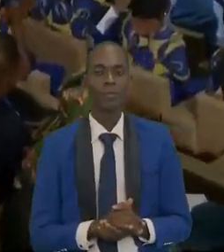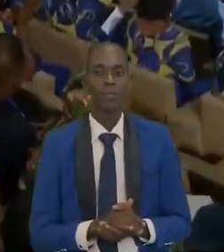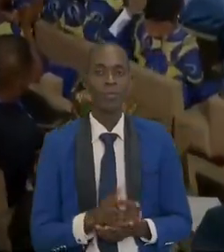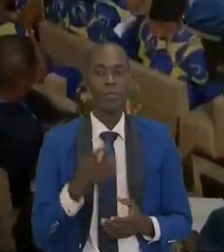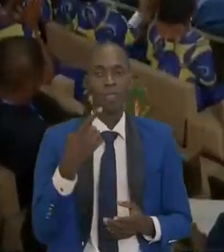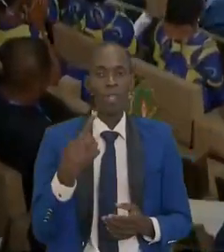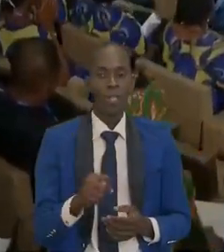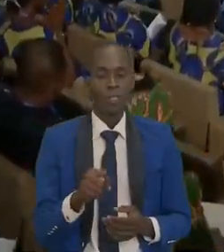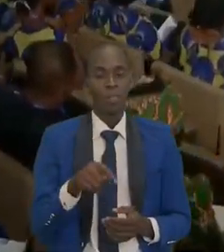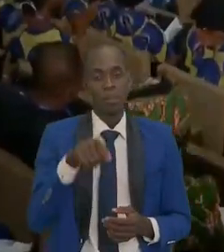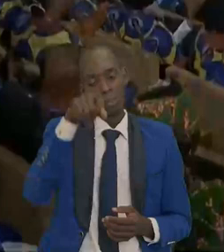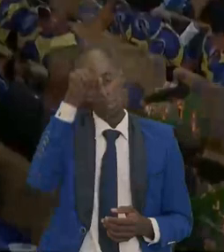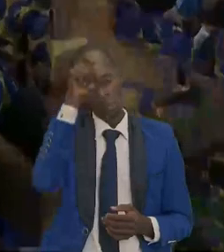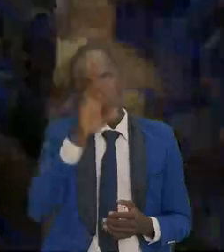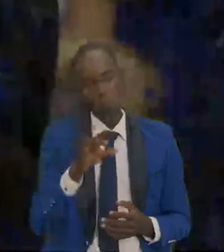Les Égyptiens autour.